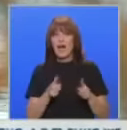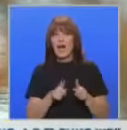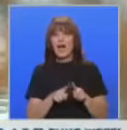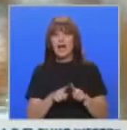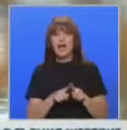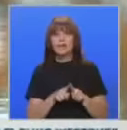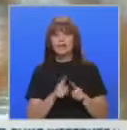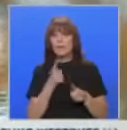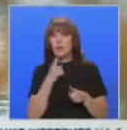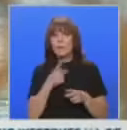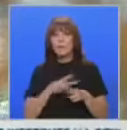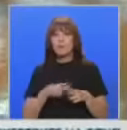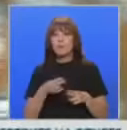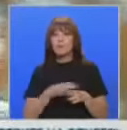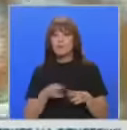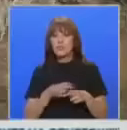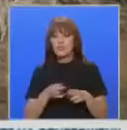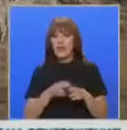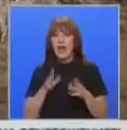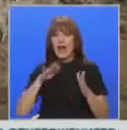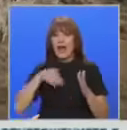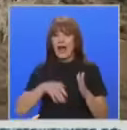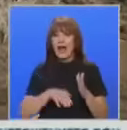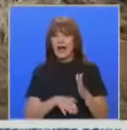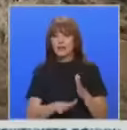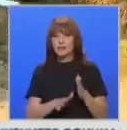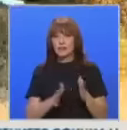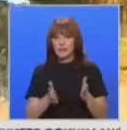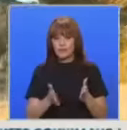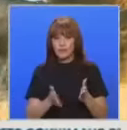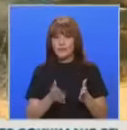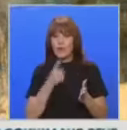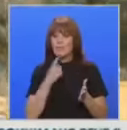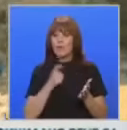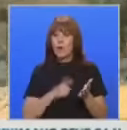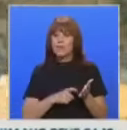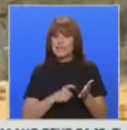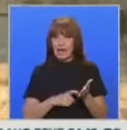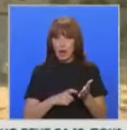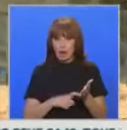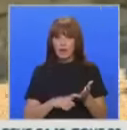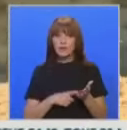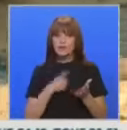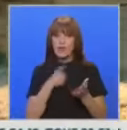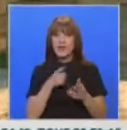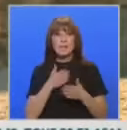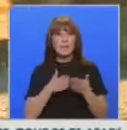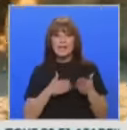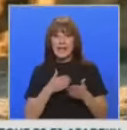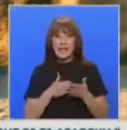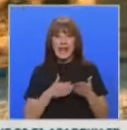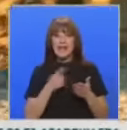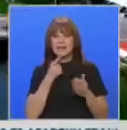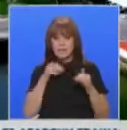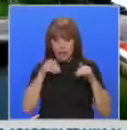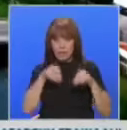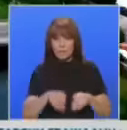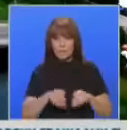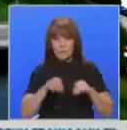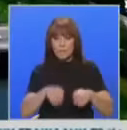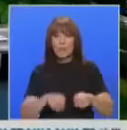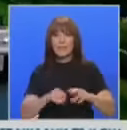като почистване на речните корита. Според Закона за водите и Закона за подземните богатства, инертните материали са именно подземни богатства.